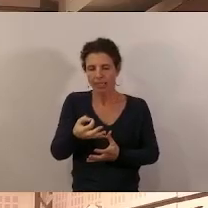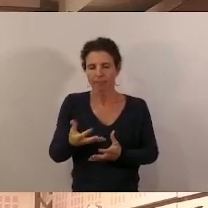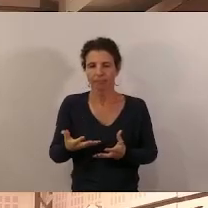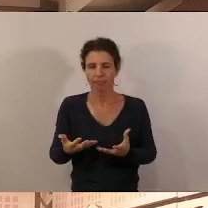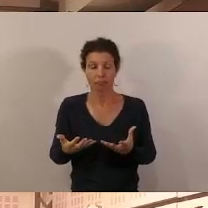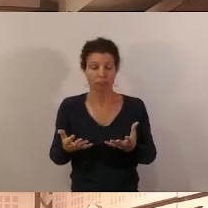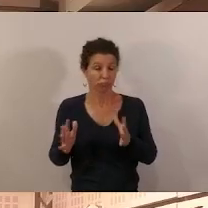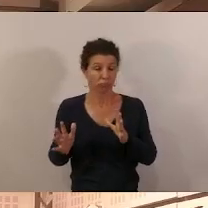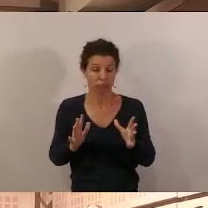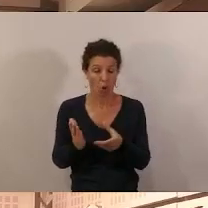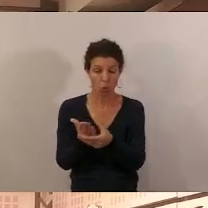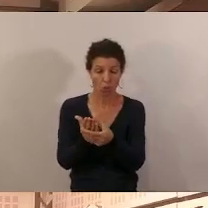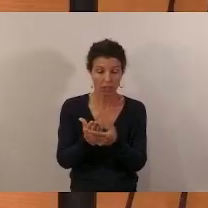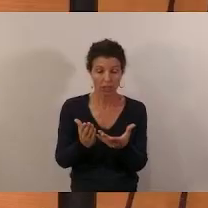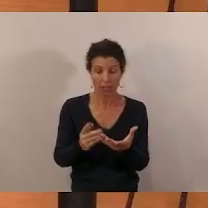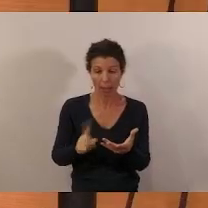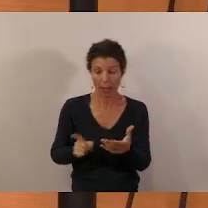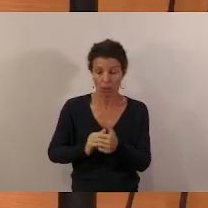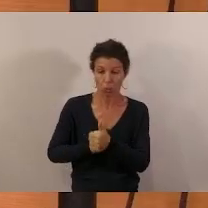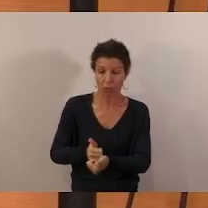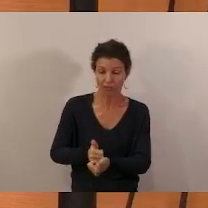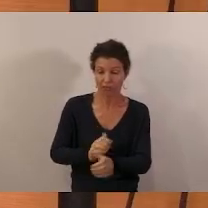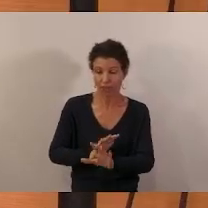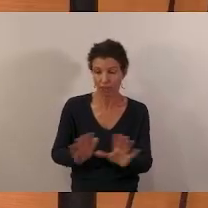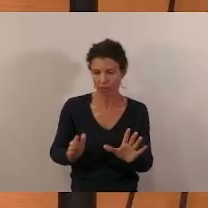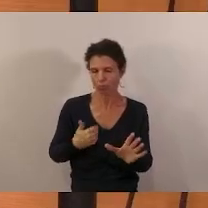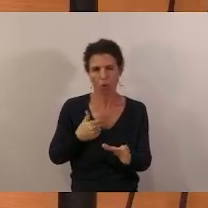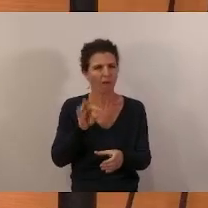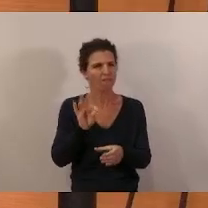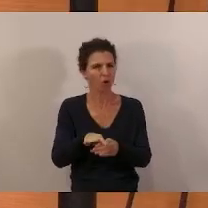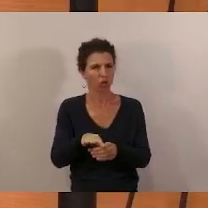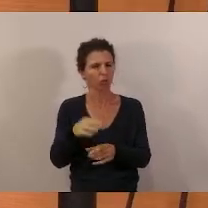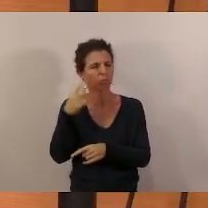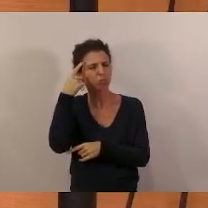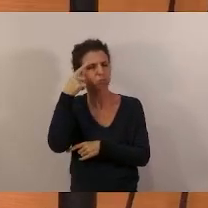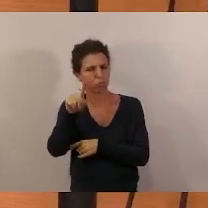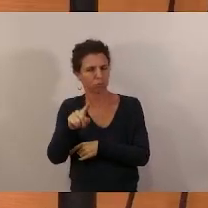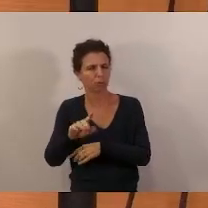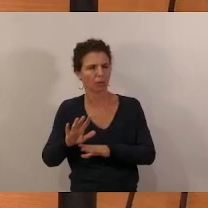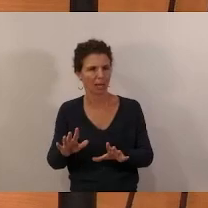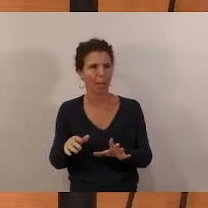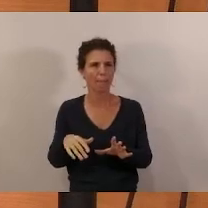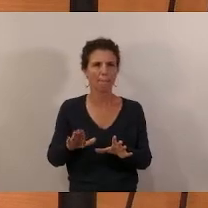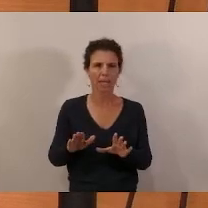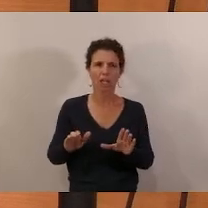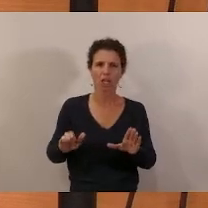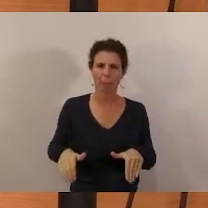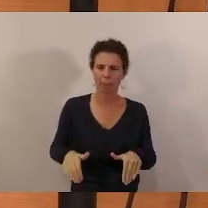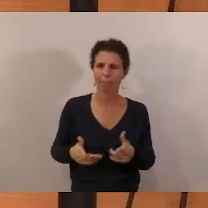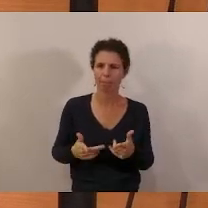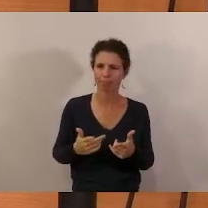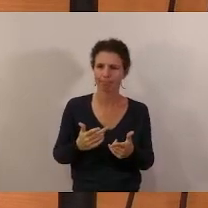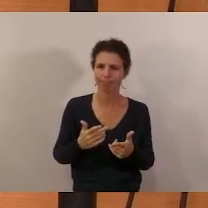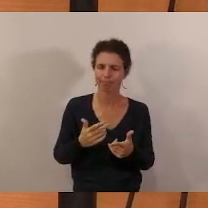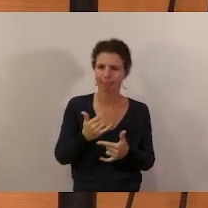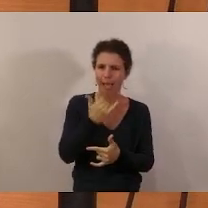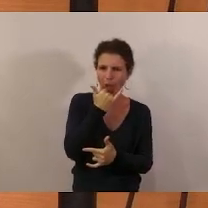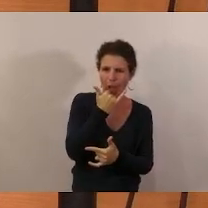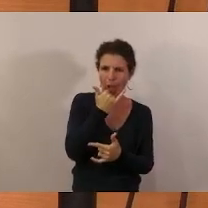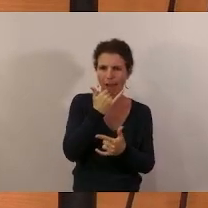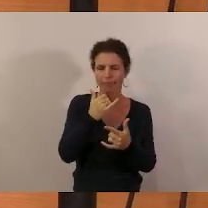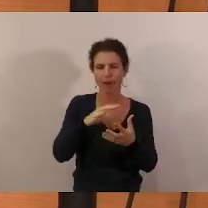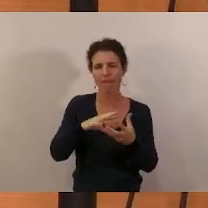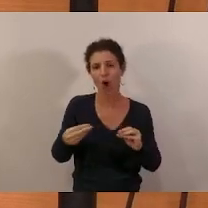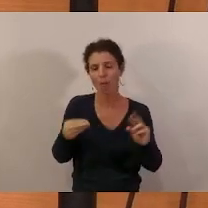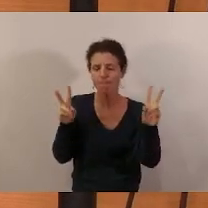pas suivi tellement ce dossier, donc je vais voter naturellement pour. Mais il y a un vice de forme sur la présentation.